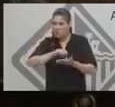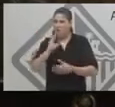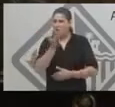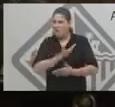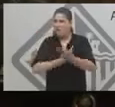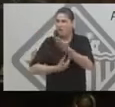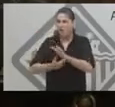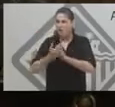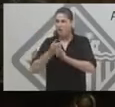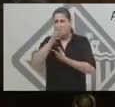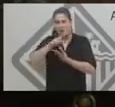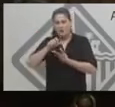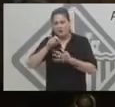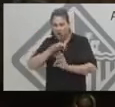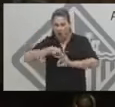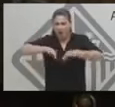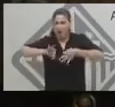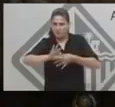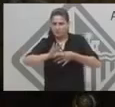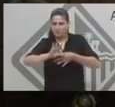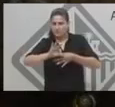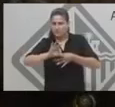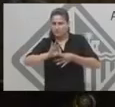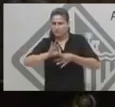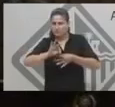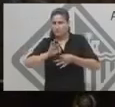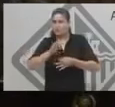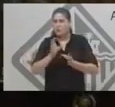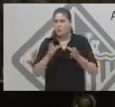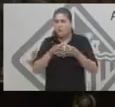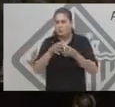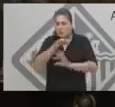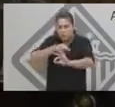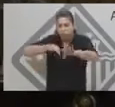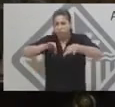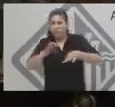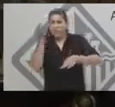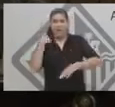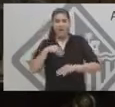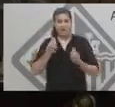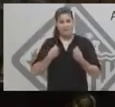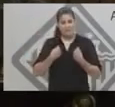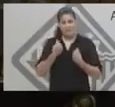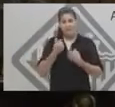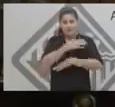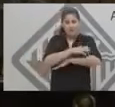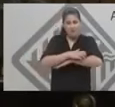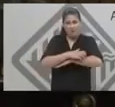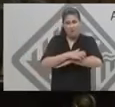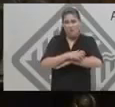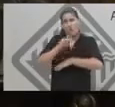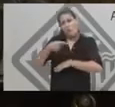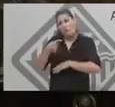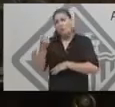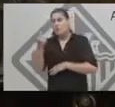de gentrificació, però era una gentrificació que substituïa una població resident amb pocs recursos per una població resident que